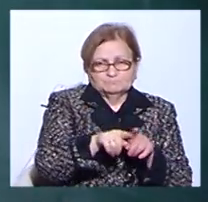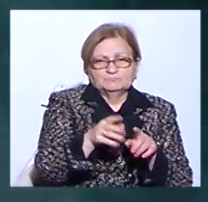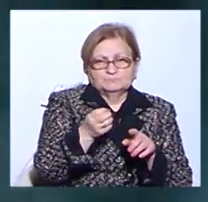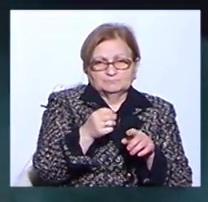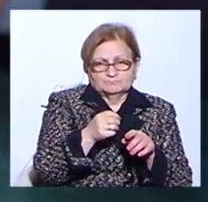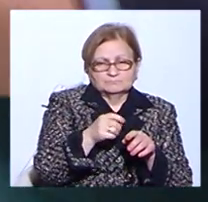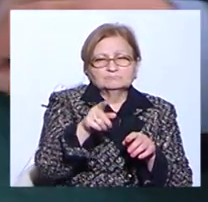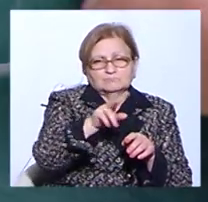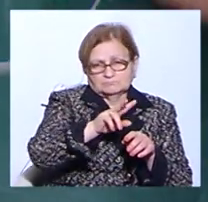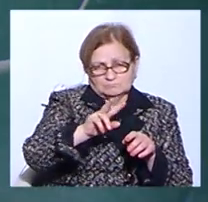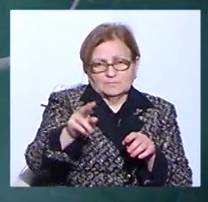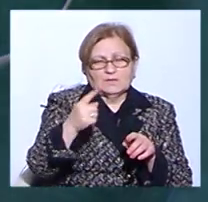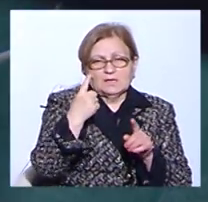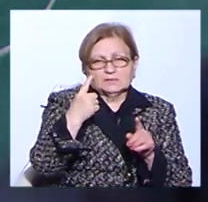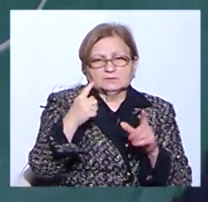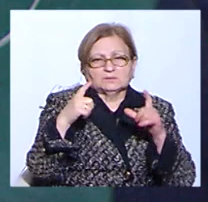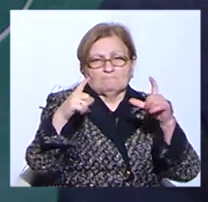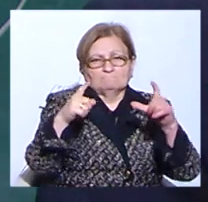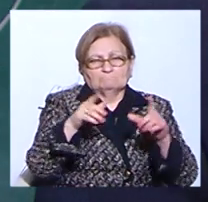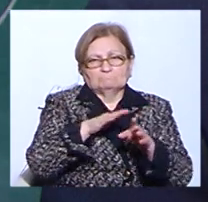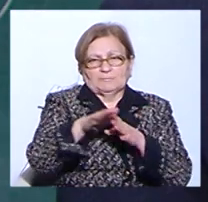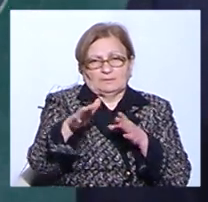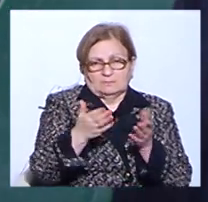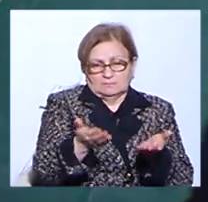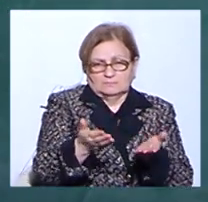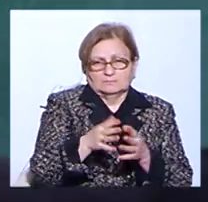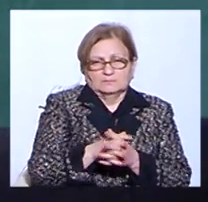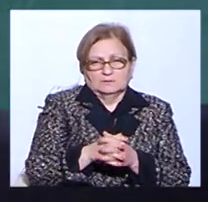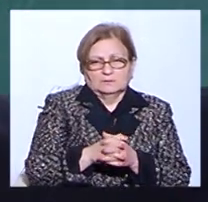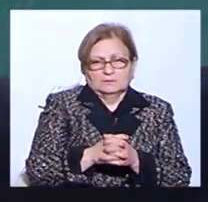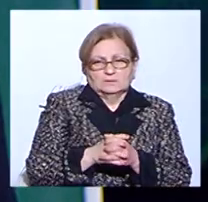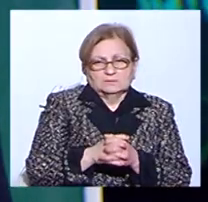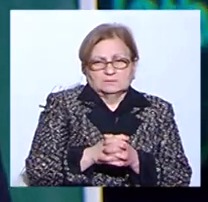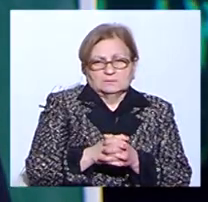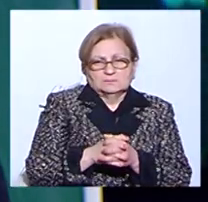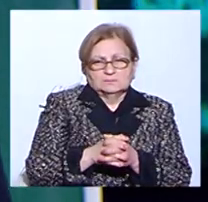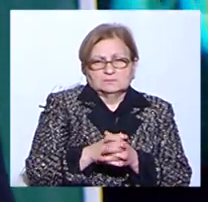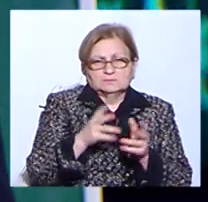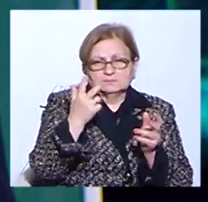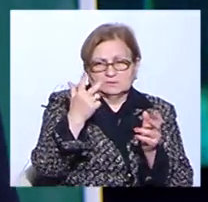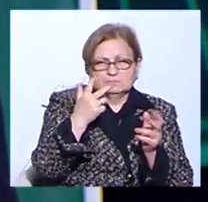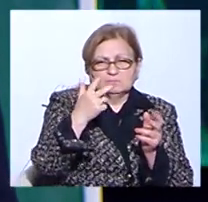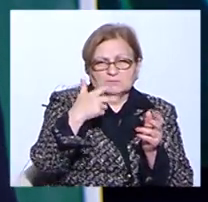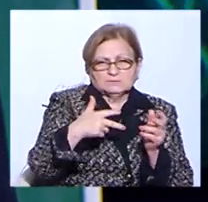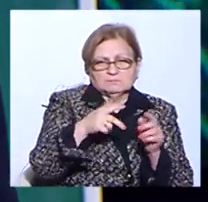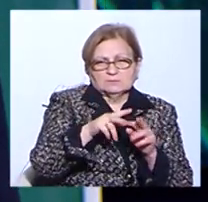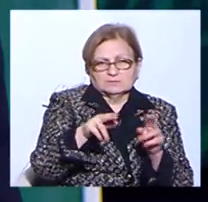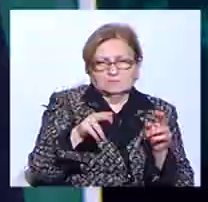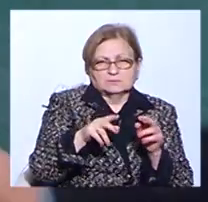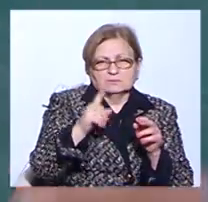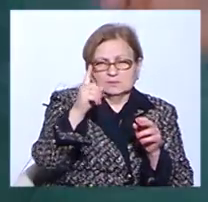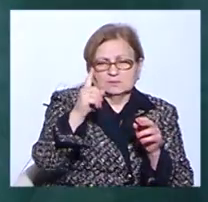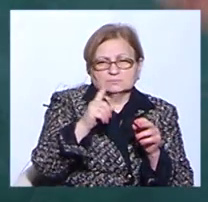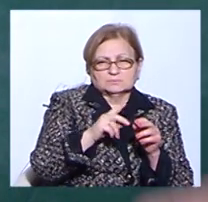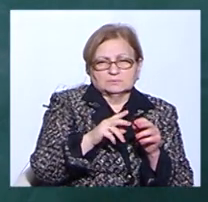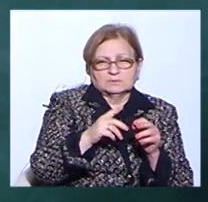1/13 აი ამანაც მომცა კიდევ ერთად რა? კიდევ 1/3. 3/13. ანუ 1/3